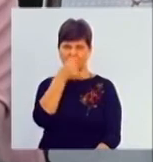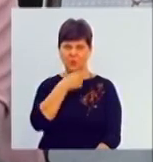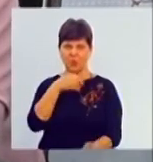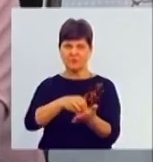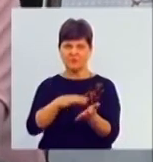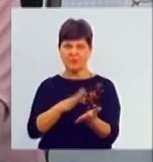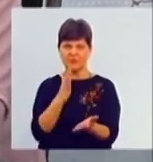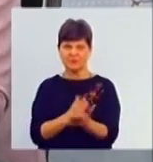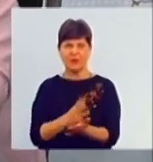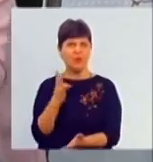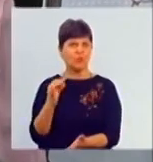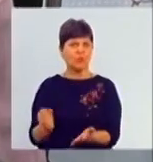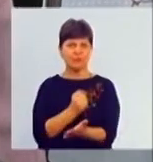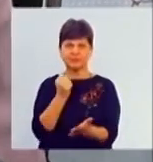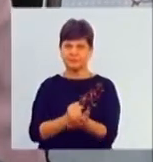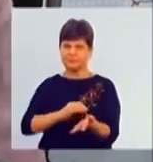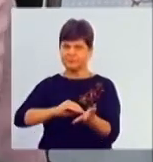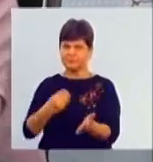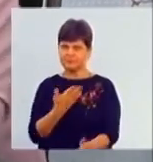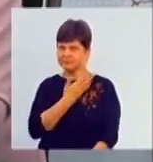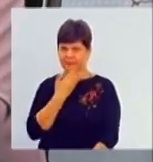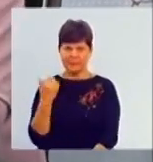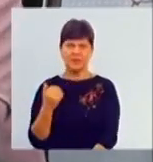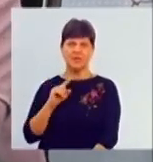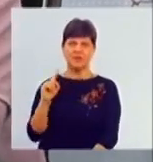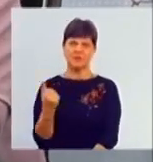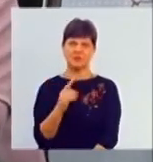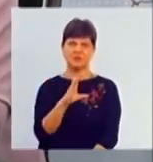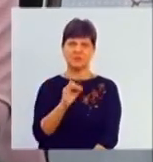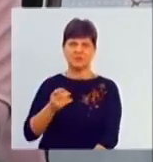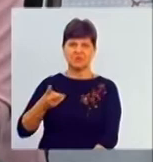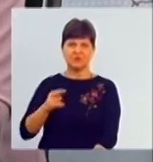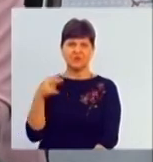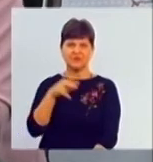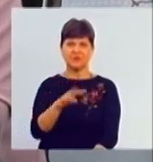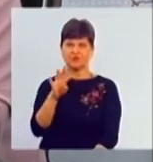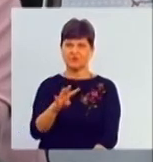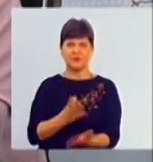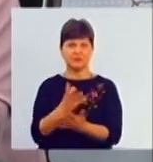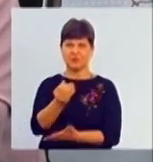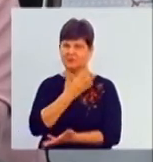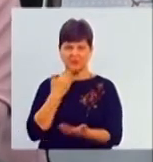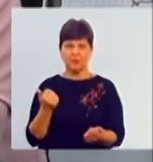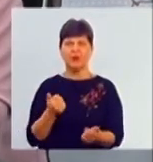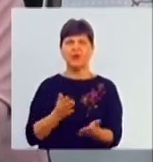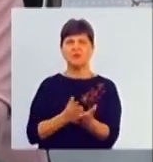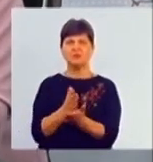він не підтверджений з 1 січня 2004 року сплатою, то такий стаж до